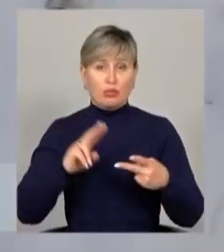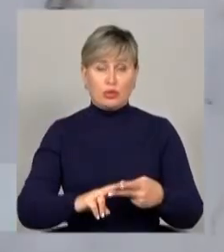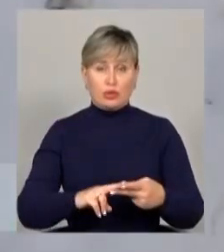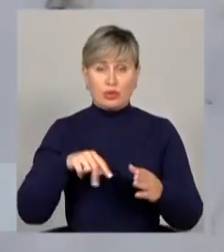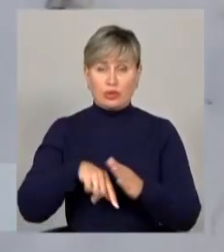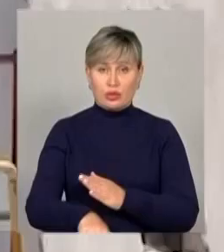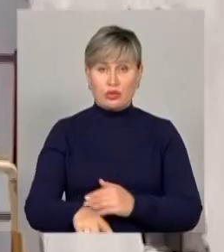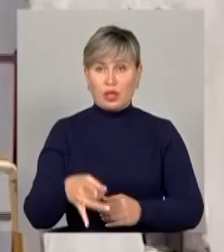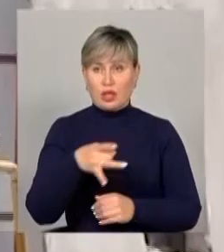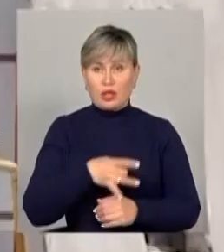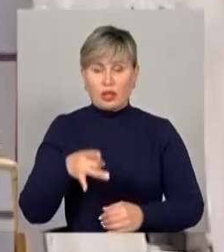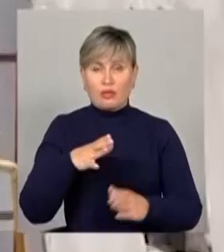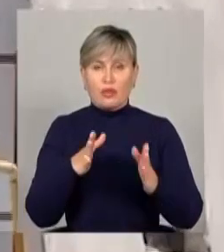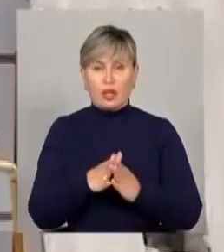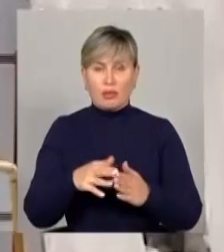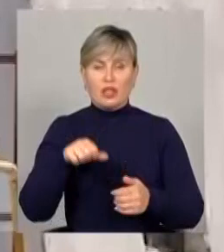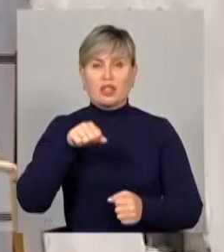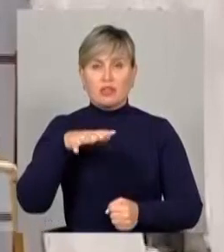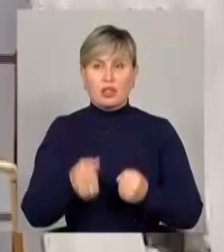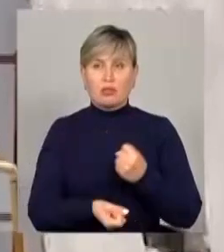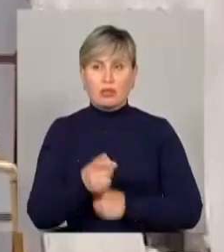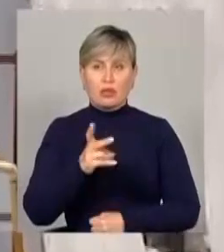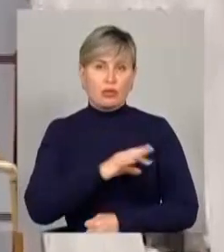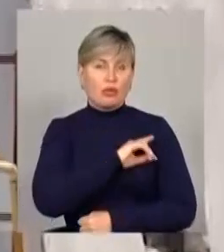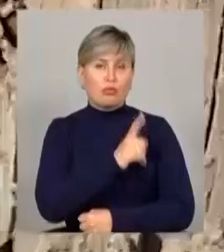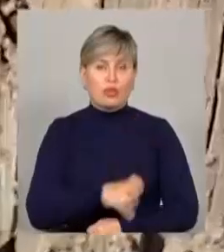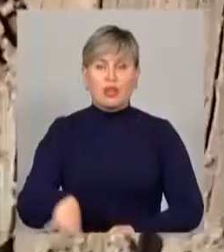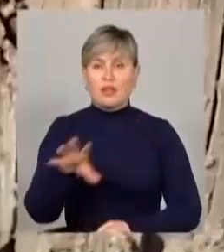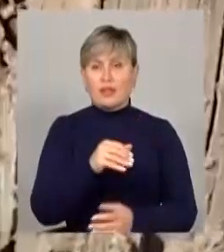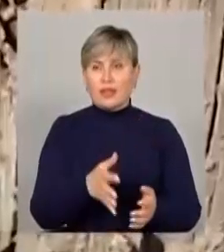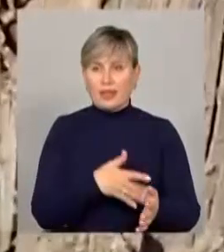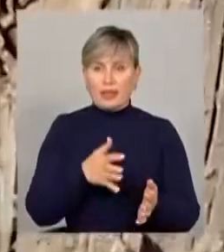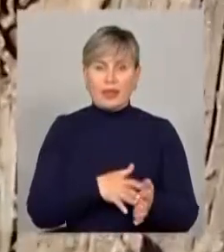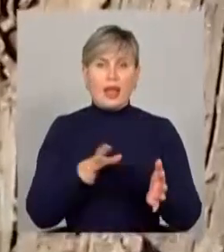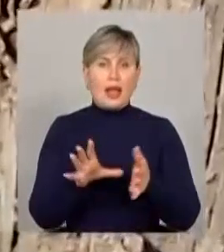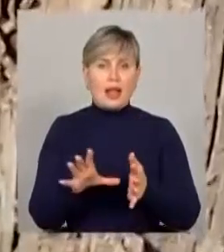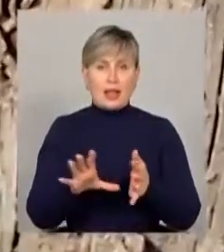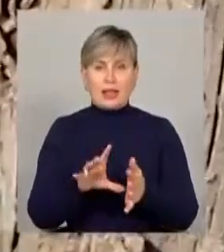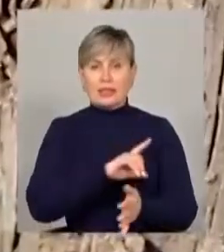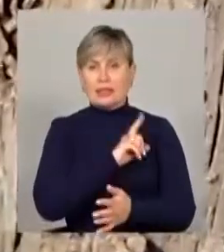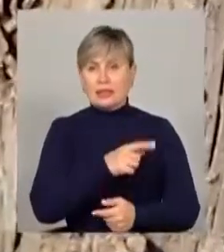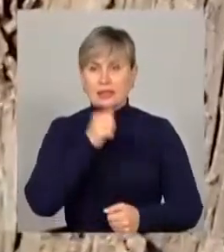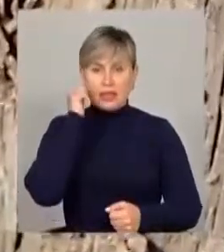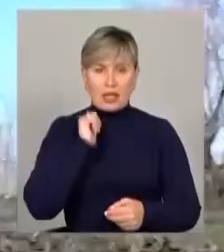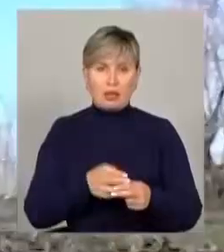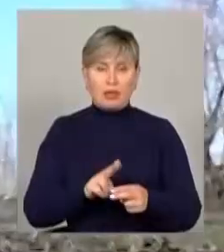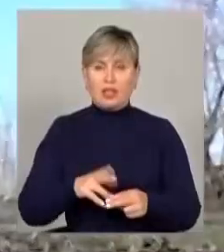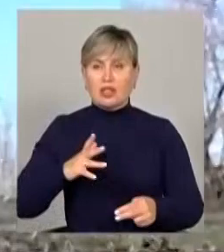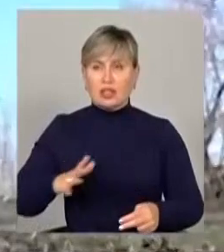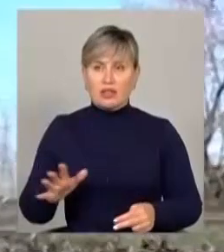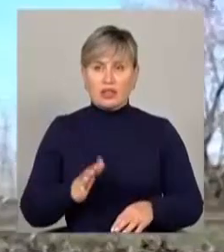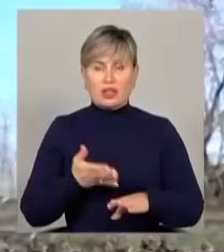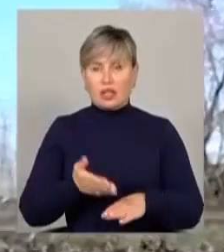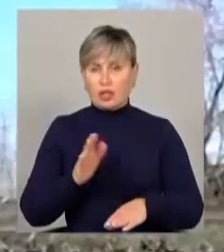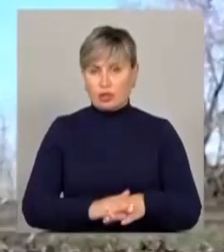подстанции хавдинского района в домах свет появился но мощности на всех не хватает электро линии сильно изношенные поэтому не выдерживают нагрузки